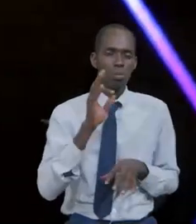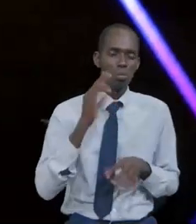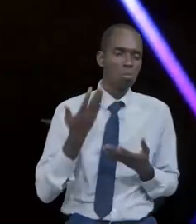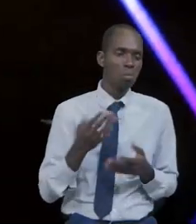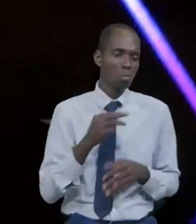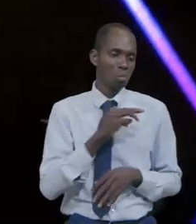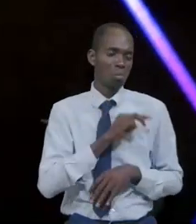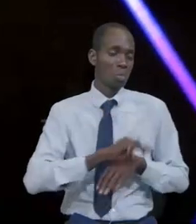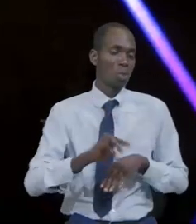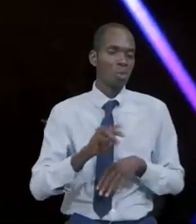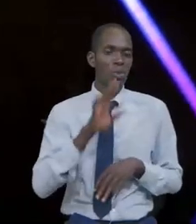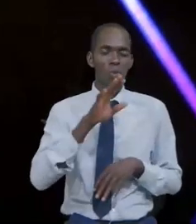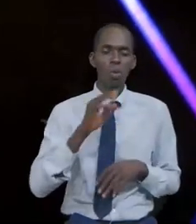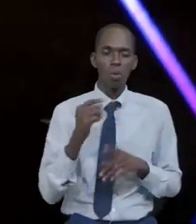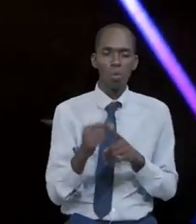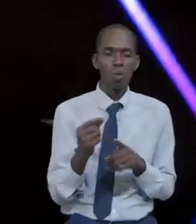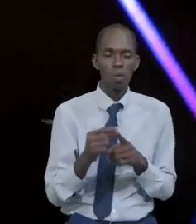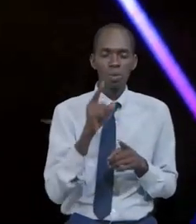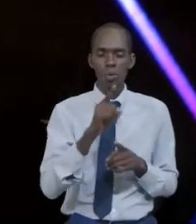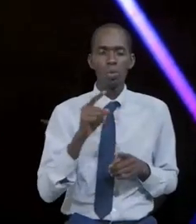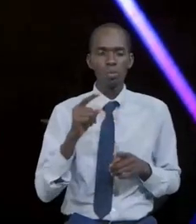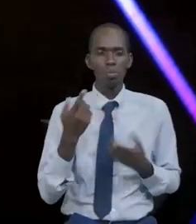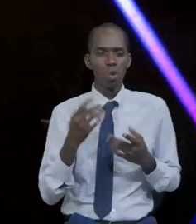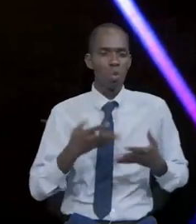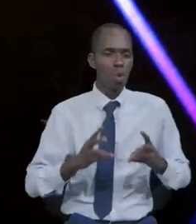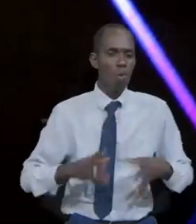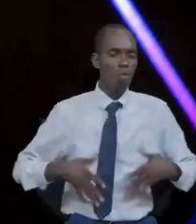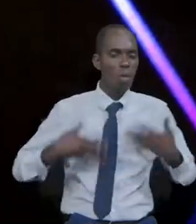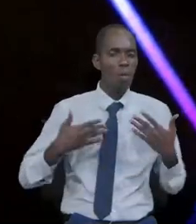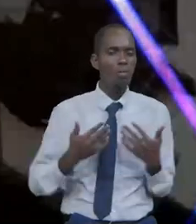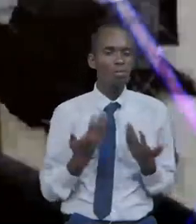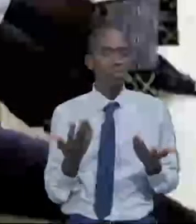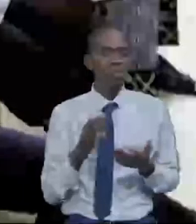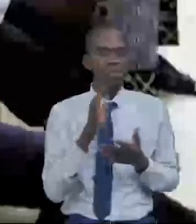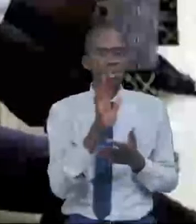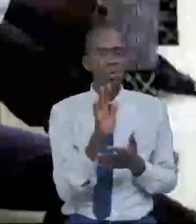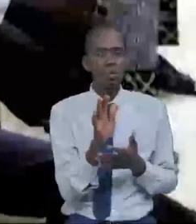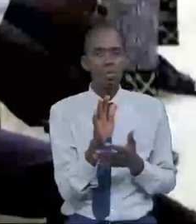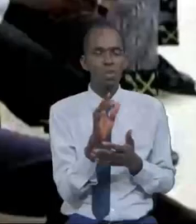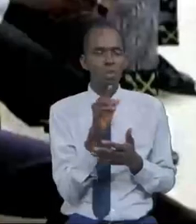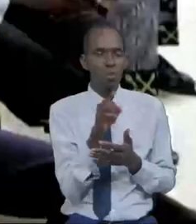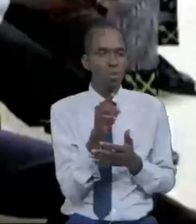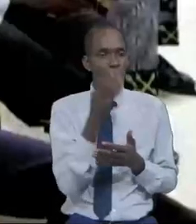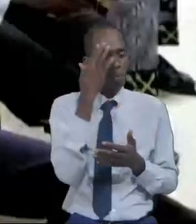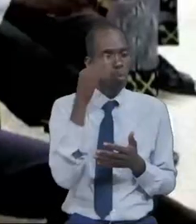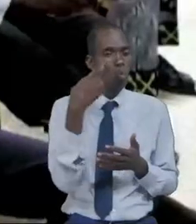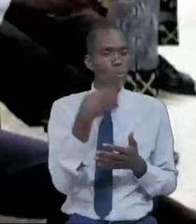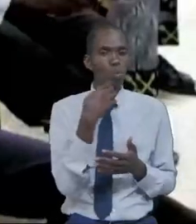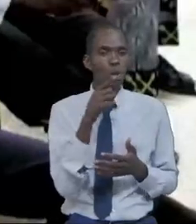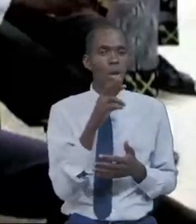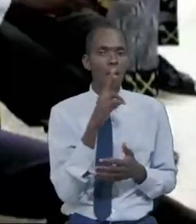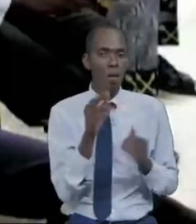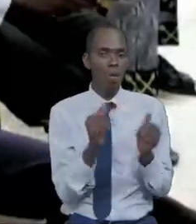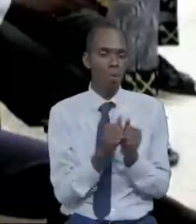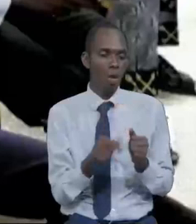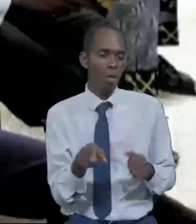style de vie, ta motivation, ton motif. Ils pouvaient mesurer qui tu es avec eux.